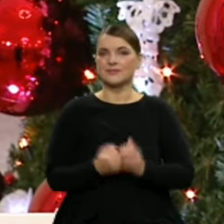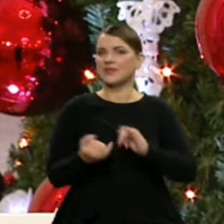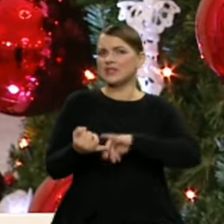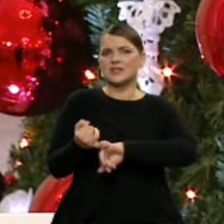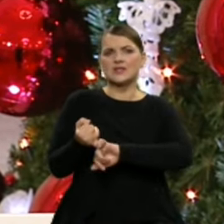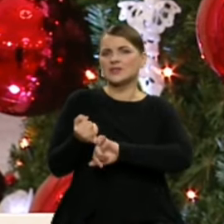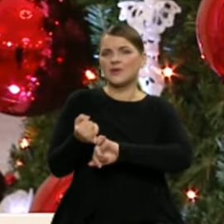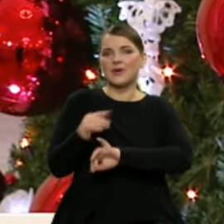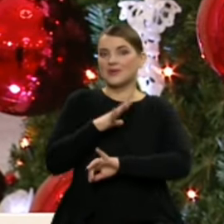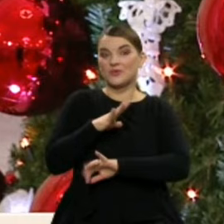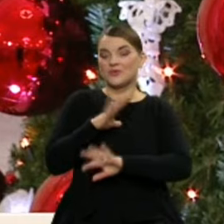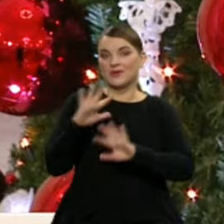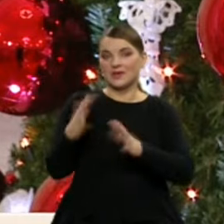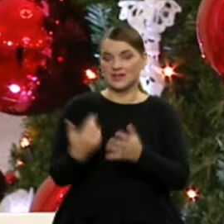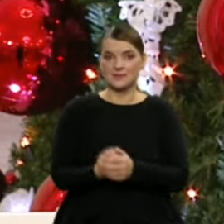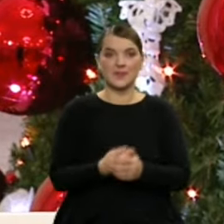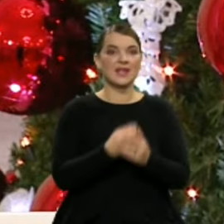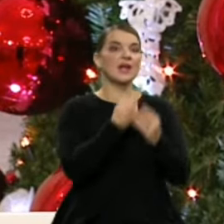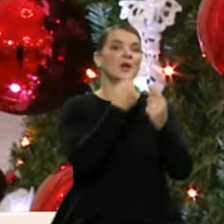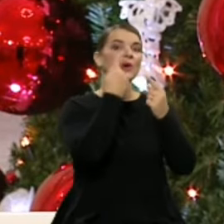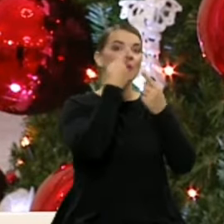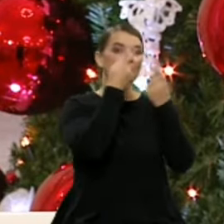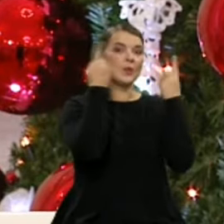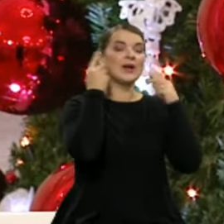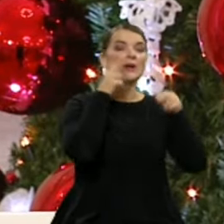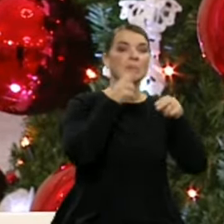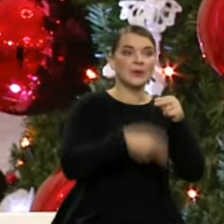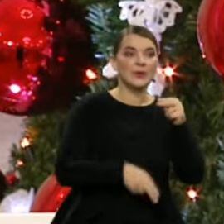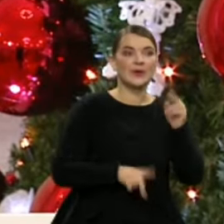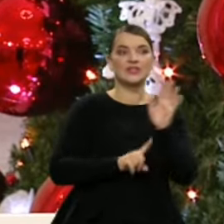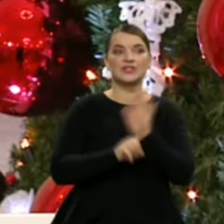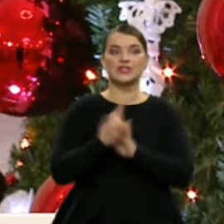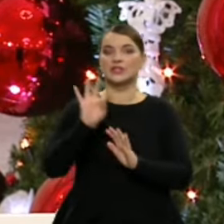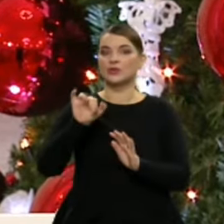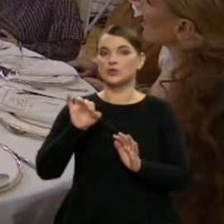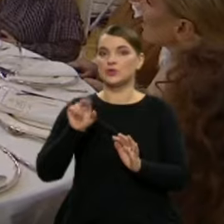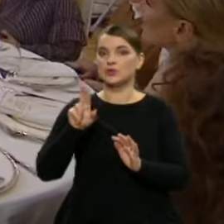prasidėjo, kai aš jau baigus mokslus pradėjau dirbti Tuskulėnų gimnazijoje